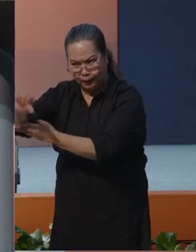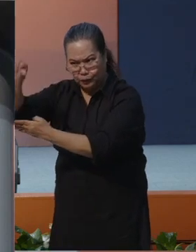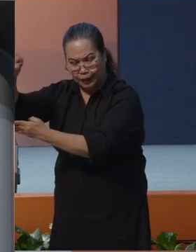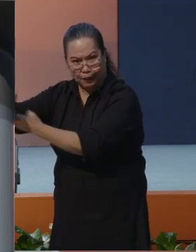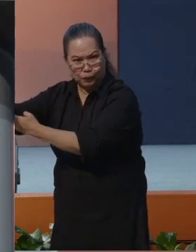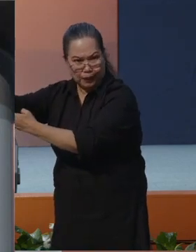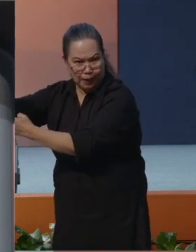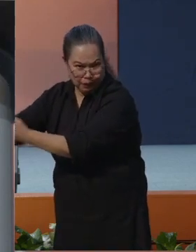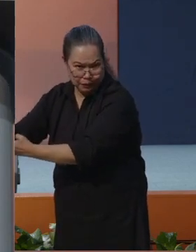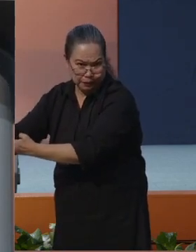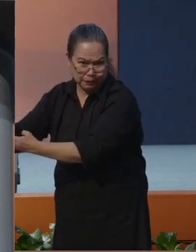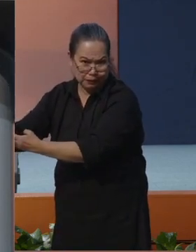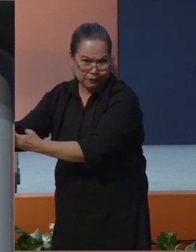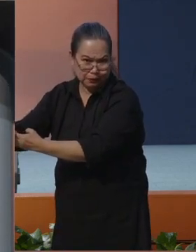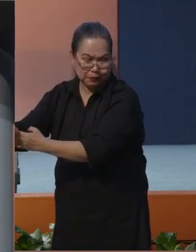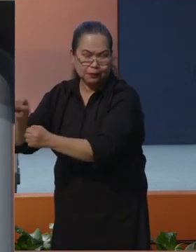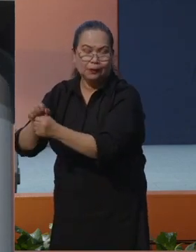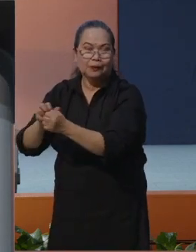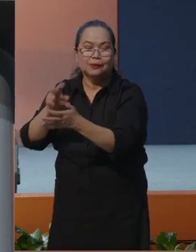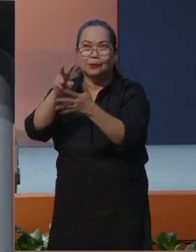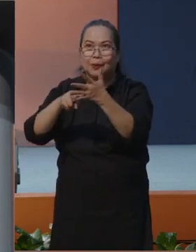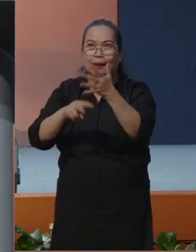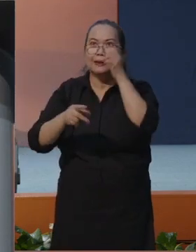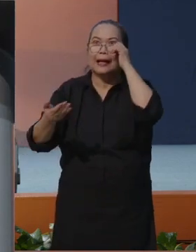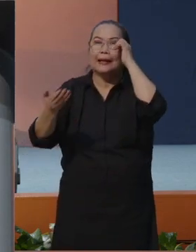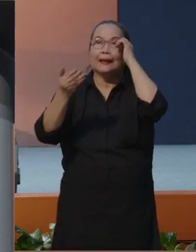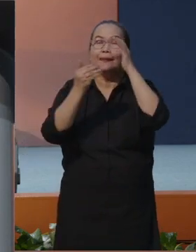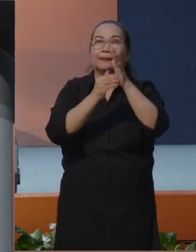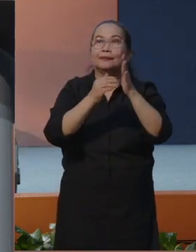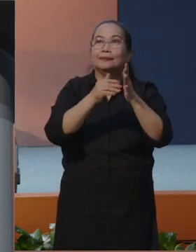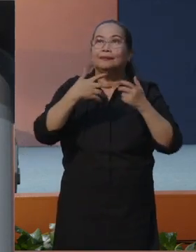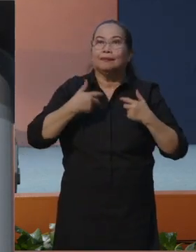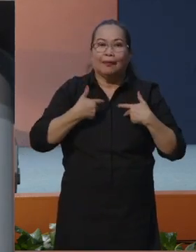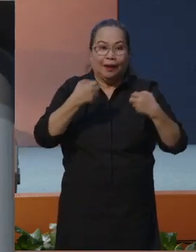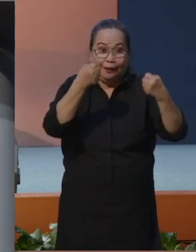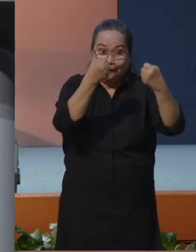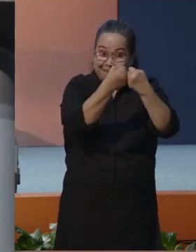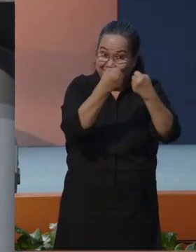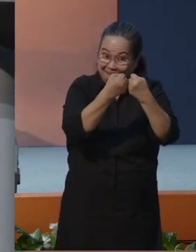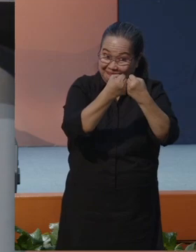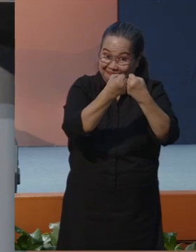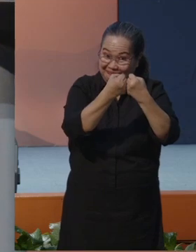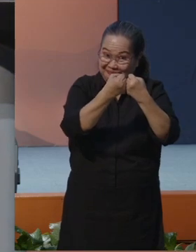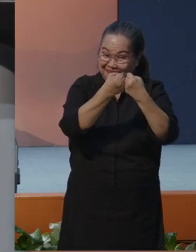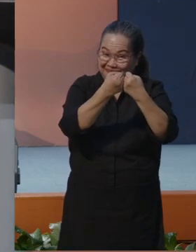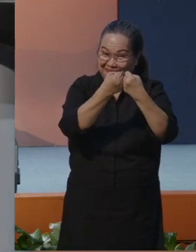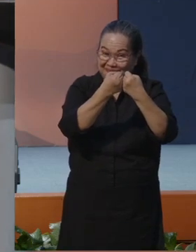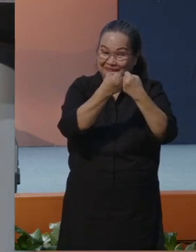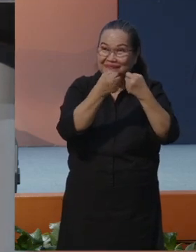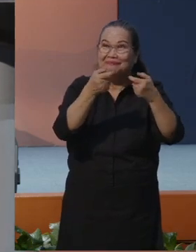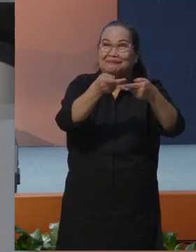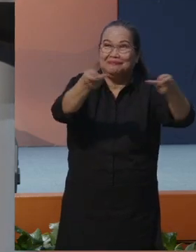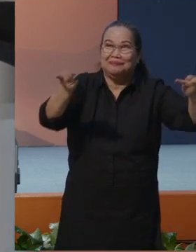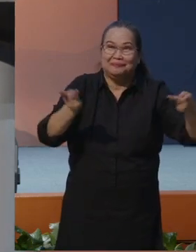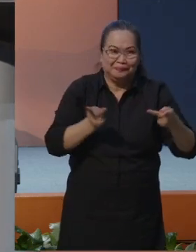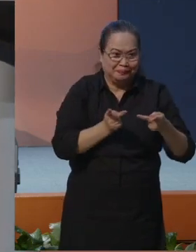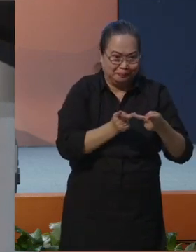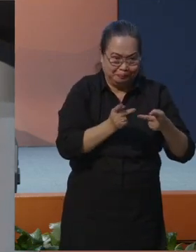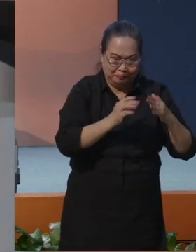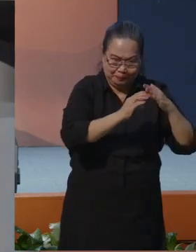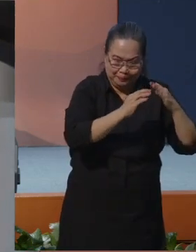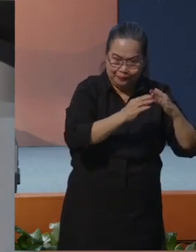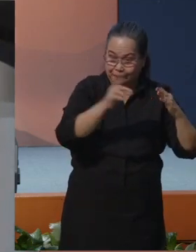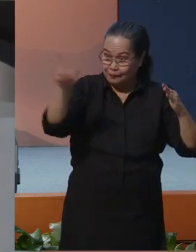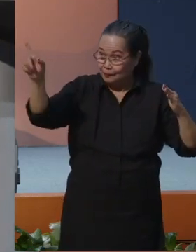ng pagtalo. Babasahin nyo pa ulit-ulit. And they fought against, pangalan ng syudad. And the